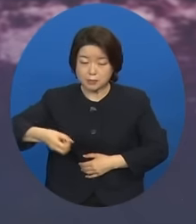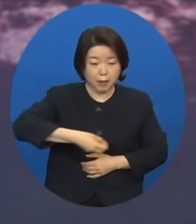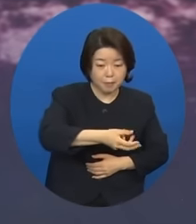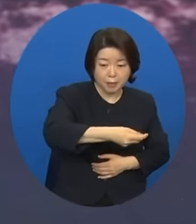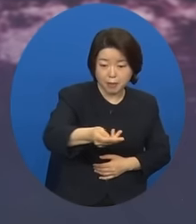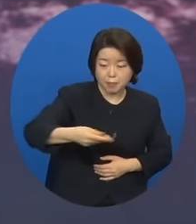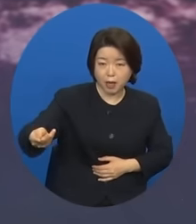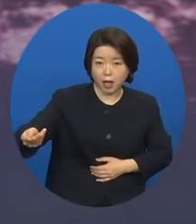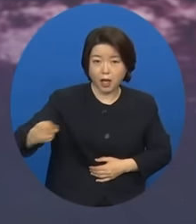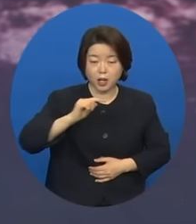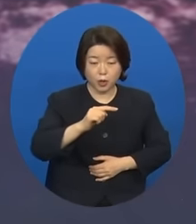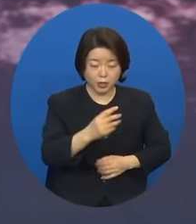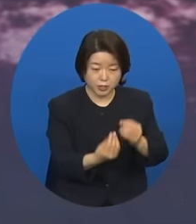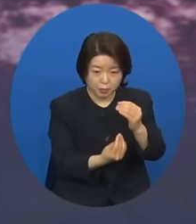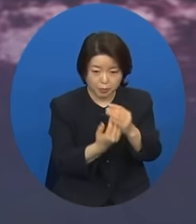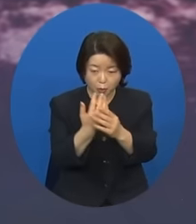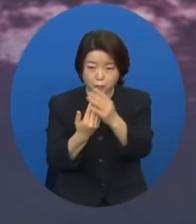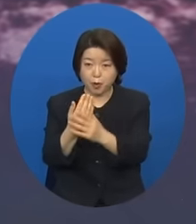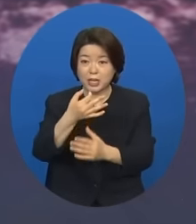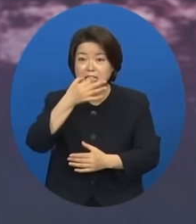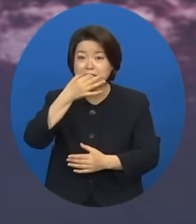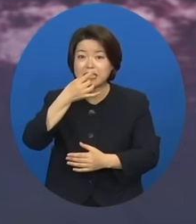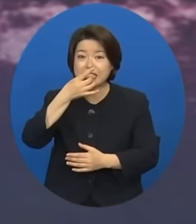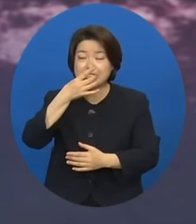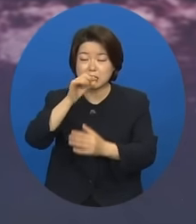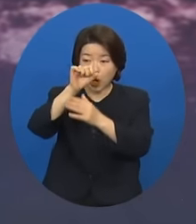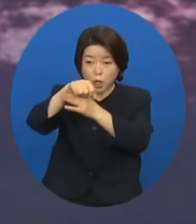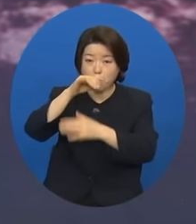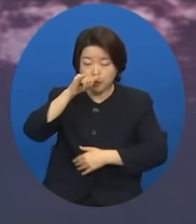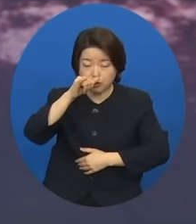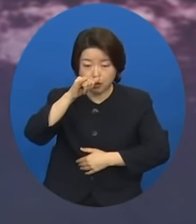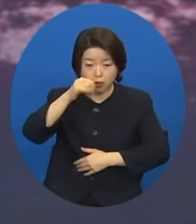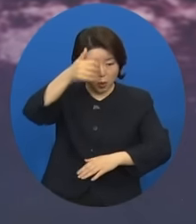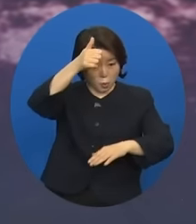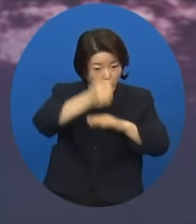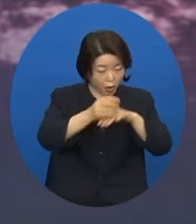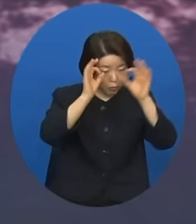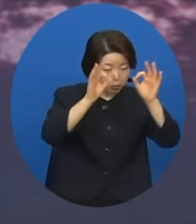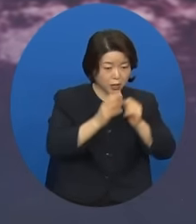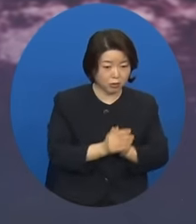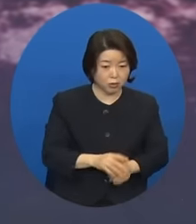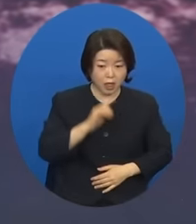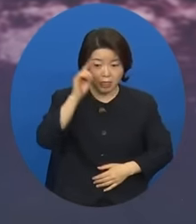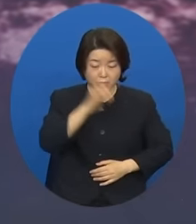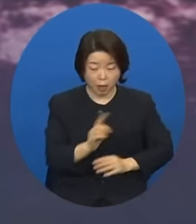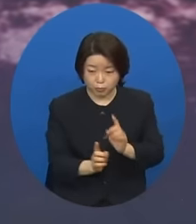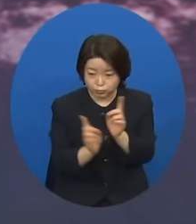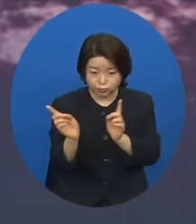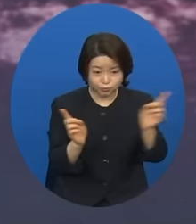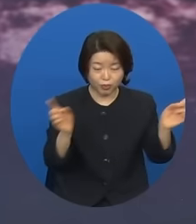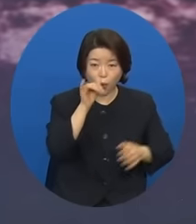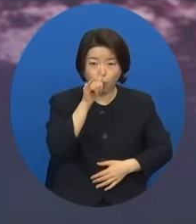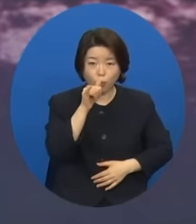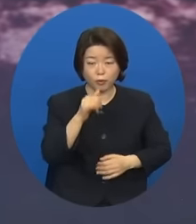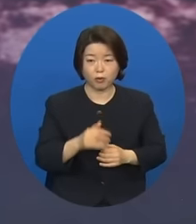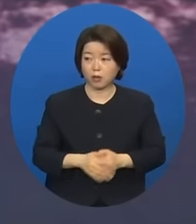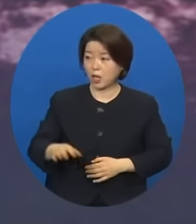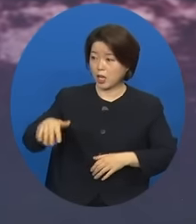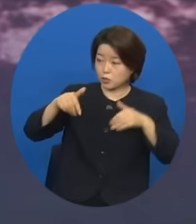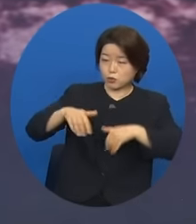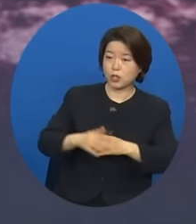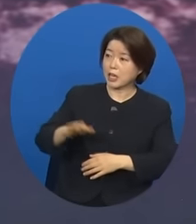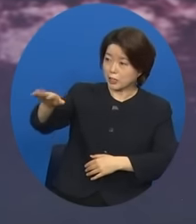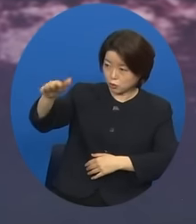뿌렸으니 거기서 알곡이 나와야 되잖아요 근데 나중에 보니까 가라지가 같이 나오네 그 종들이 묻는 거예요 아니 주인